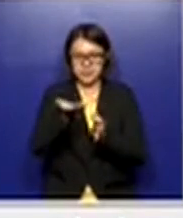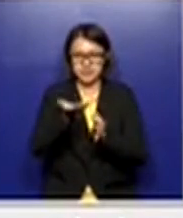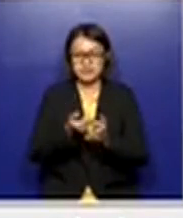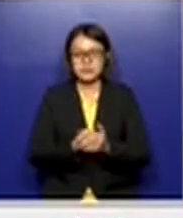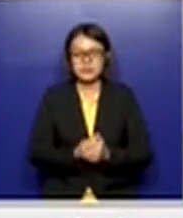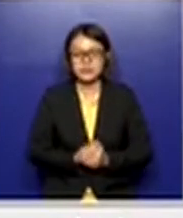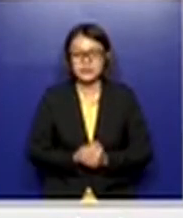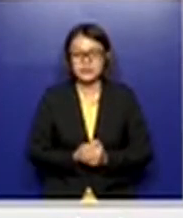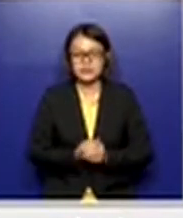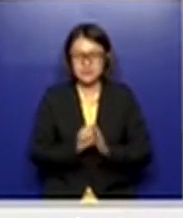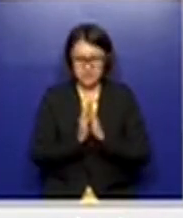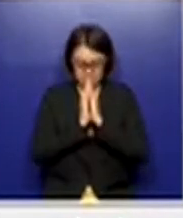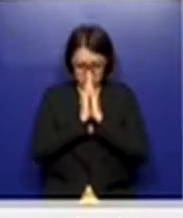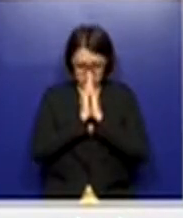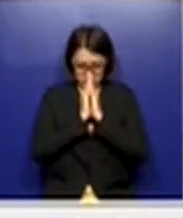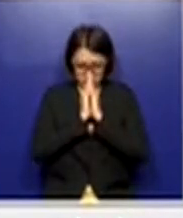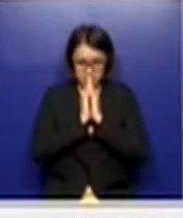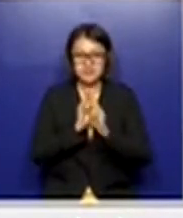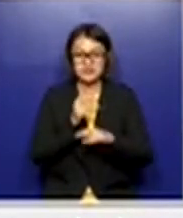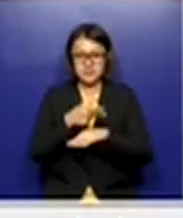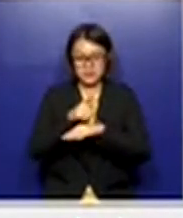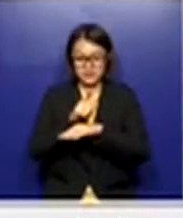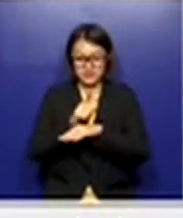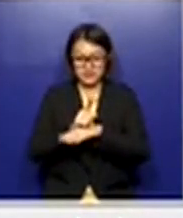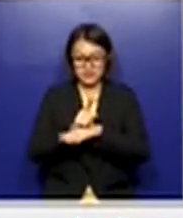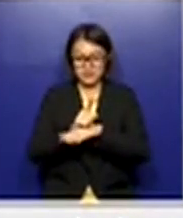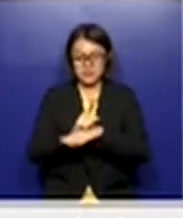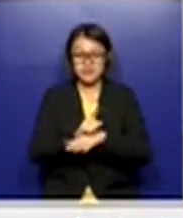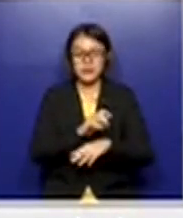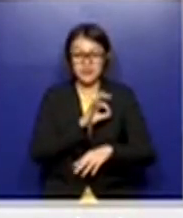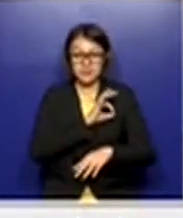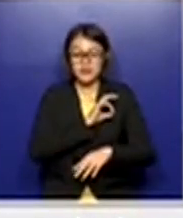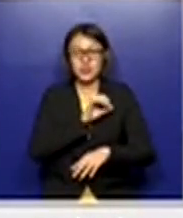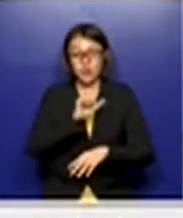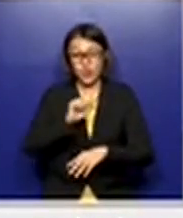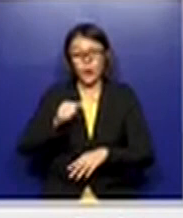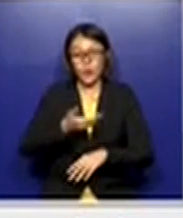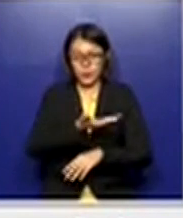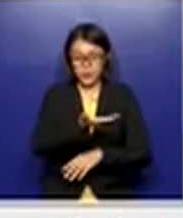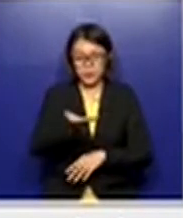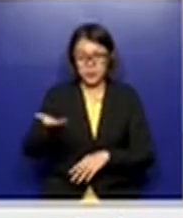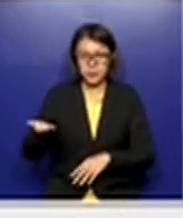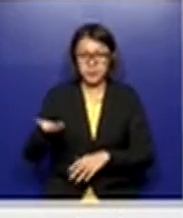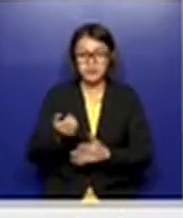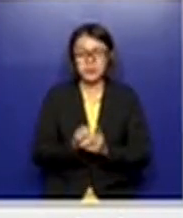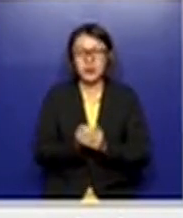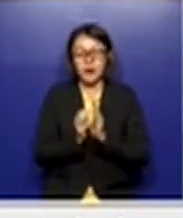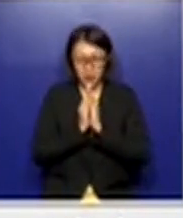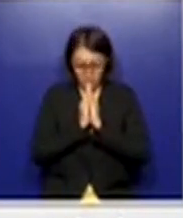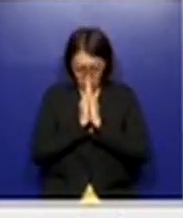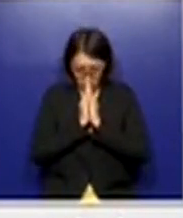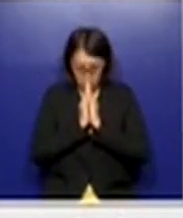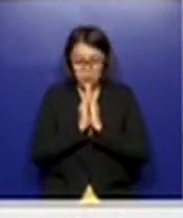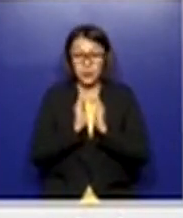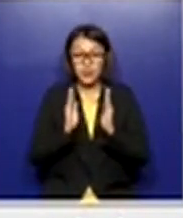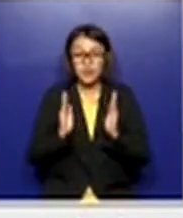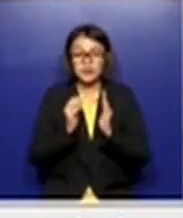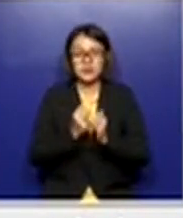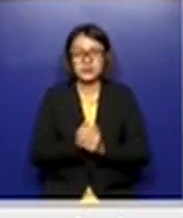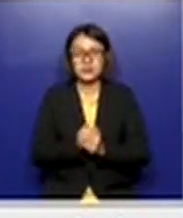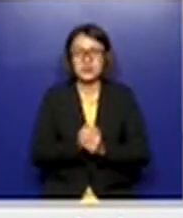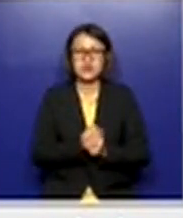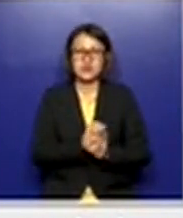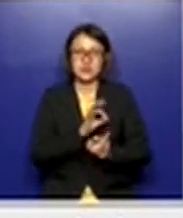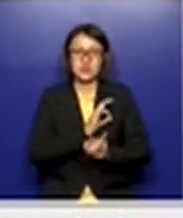ค่ะกราบเรียนท่านประธานสภาแล้วก็ท่านสมาชิกสภาทุกท่านนะคะก่อนอื่นต้องขอบพระคุณท่านสมาชิกสภา